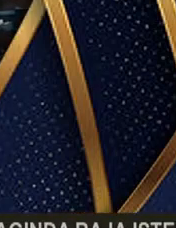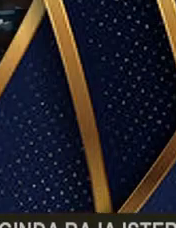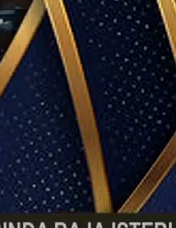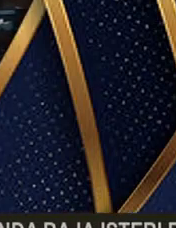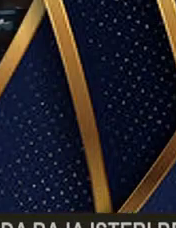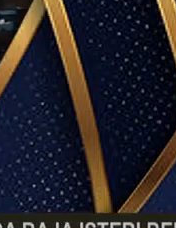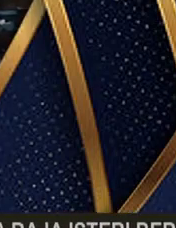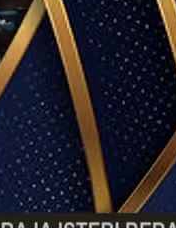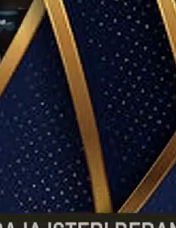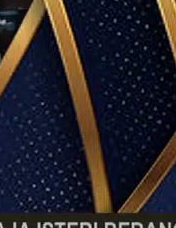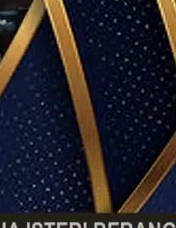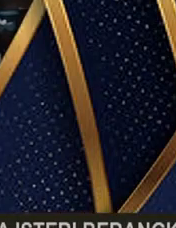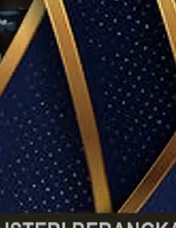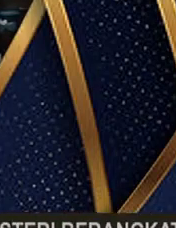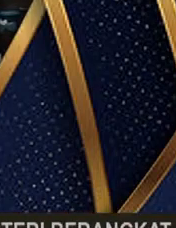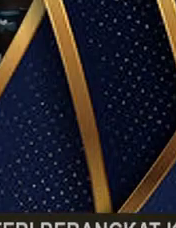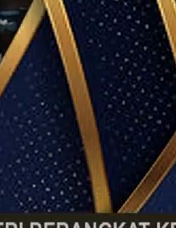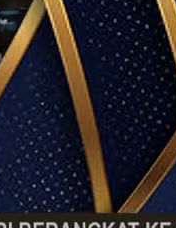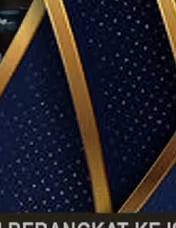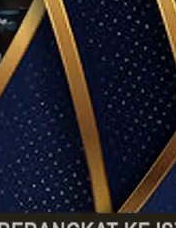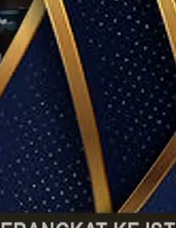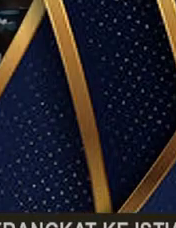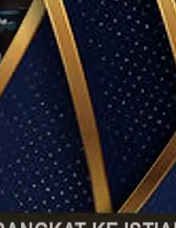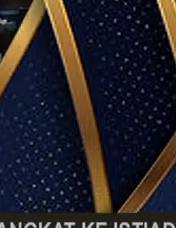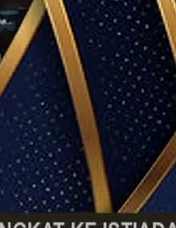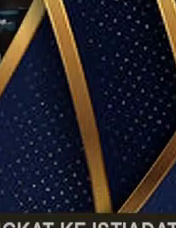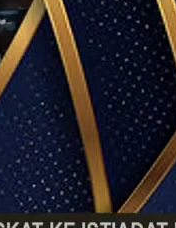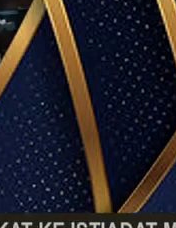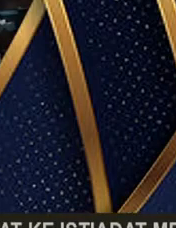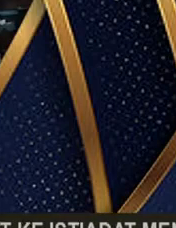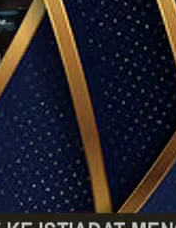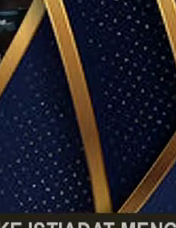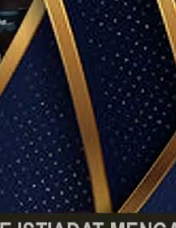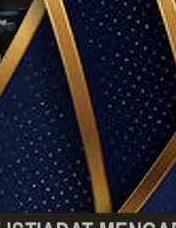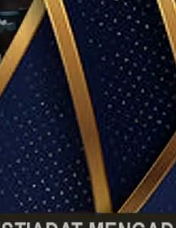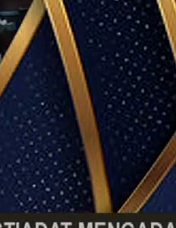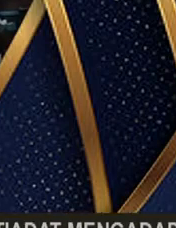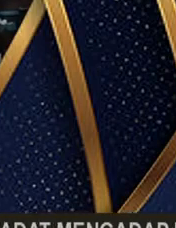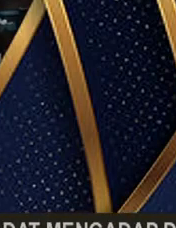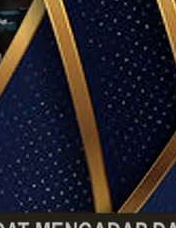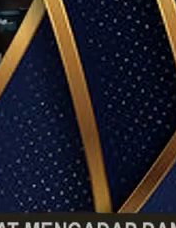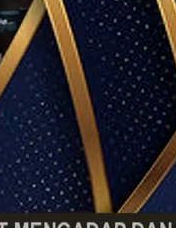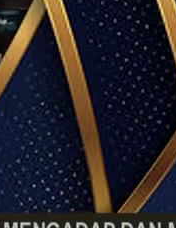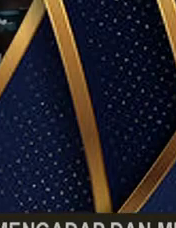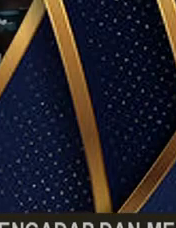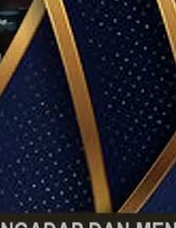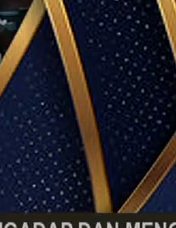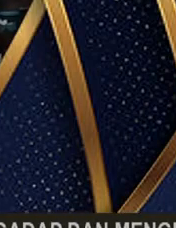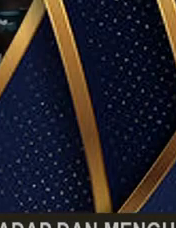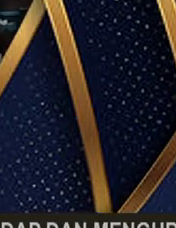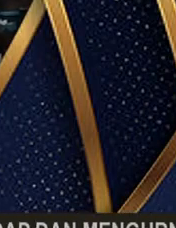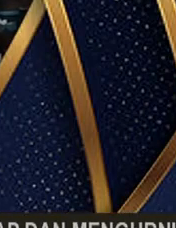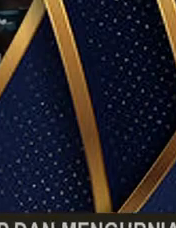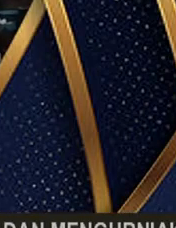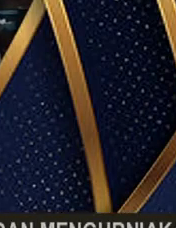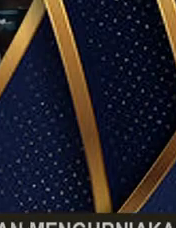Halo Selamat hari keputeraan ke hadapan majelis kebawah duli Yang Maha Mulia Paduka seri Baginda Sultan dan yang dipertuan